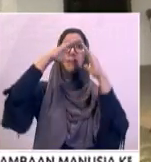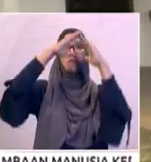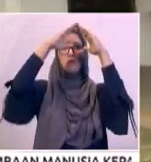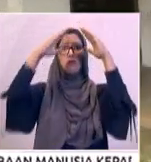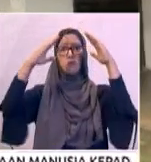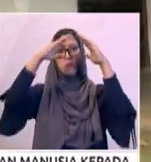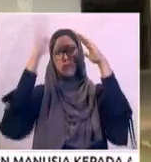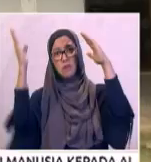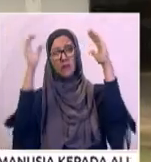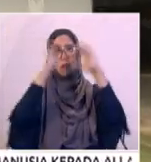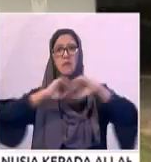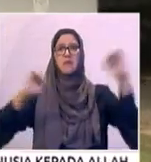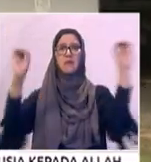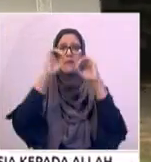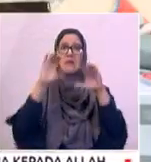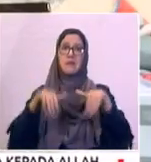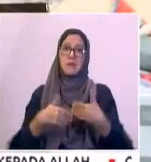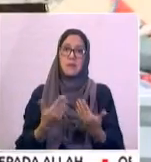macam mana?